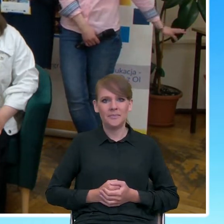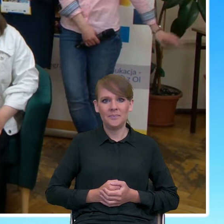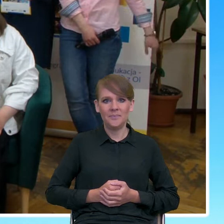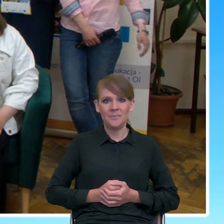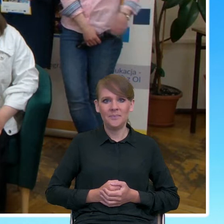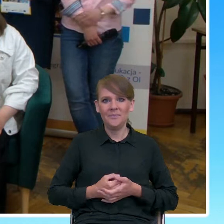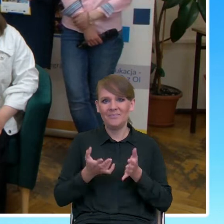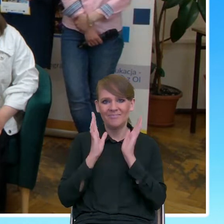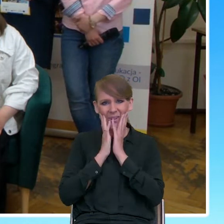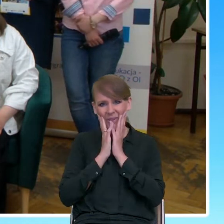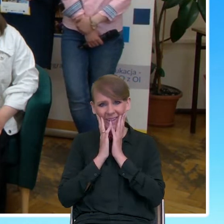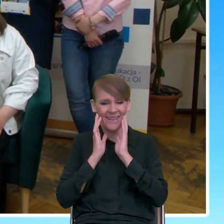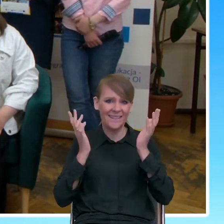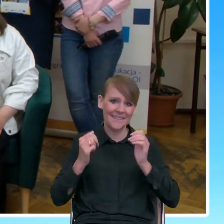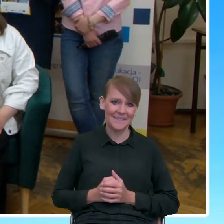Ojejku.